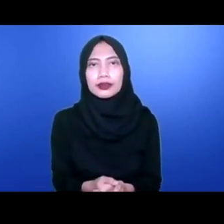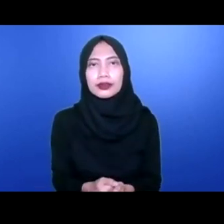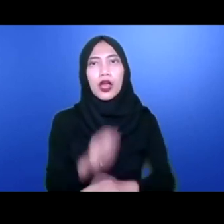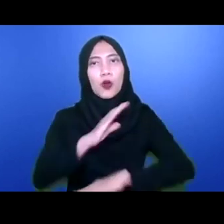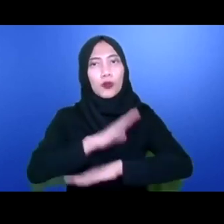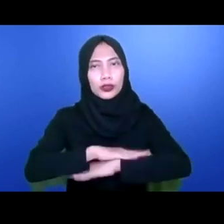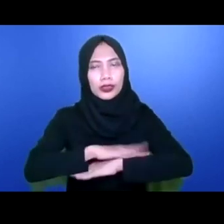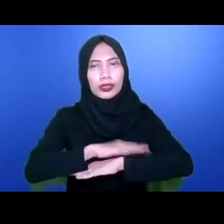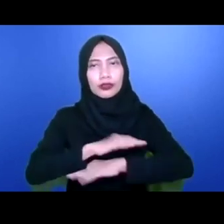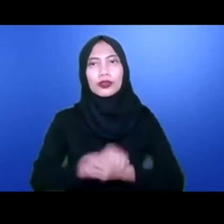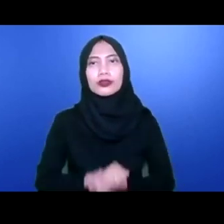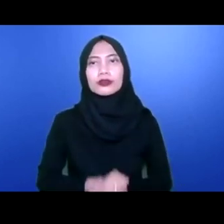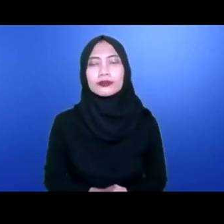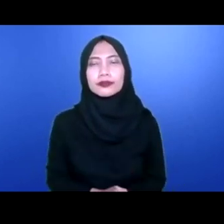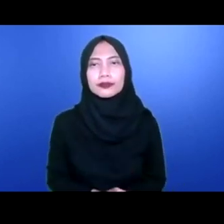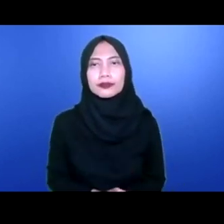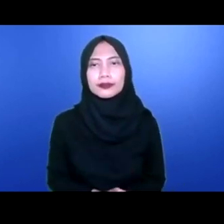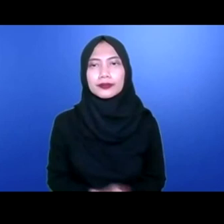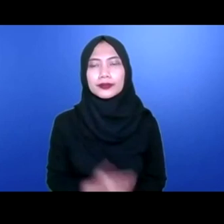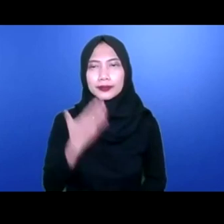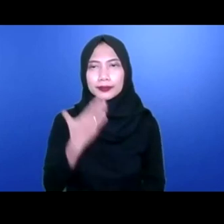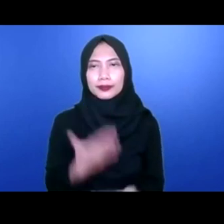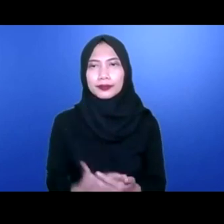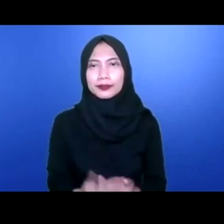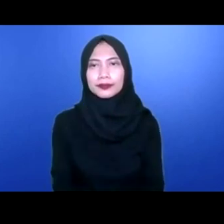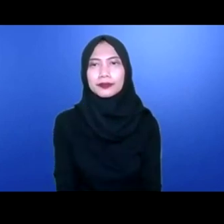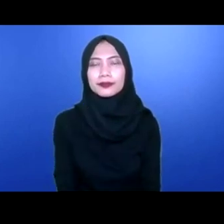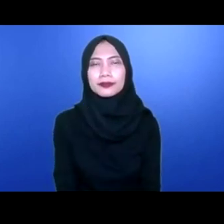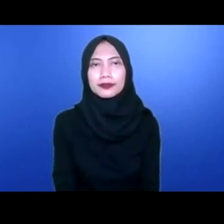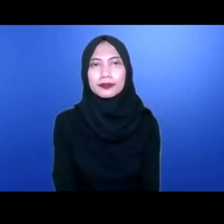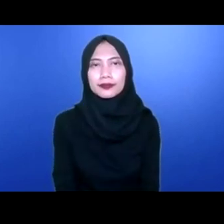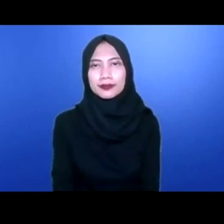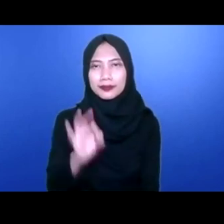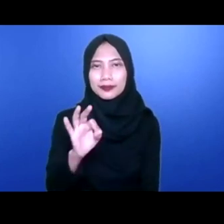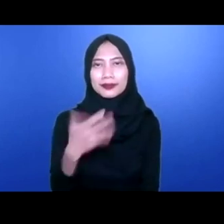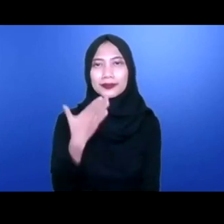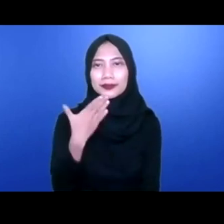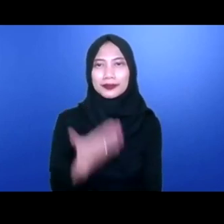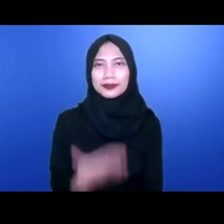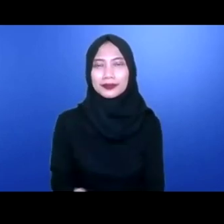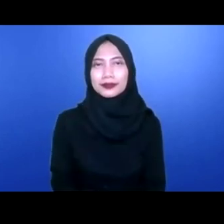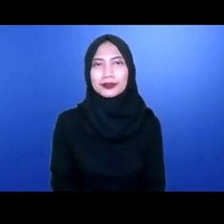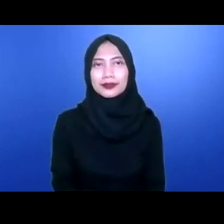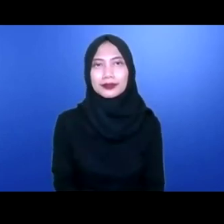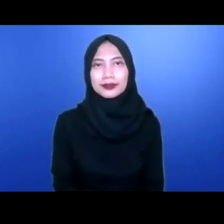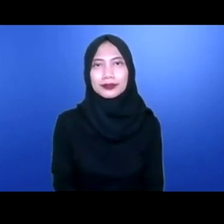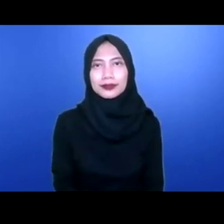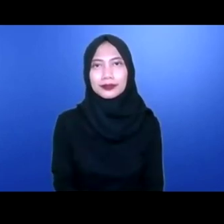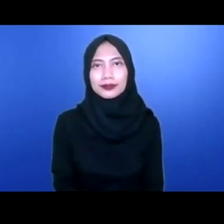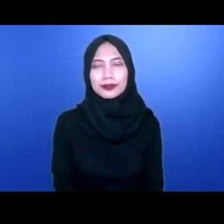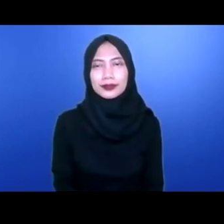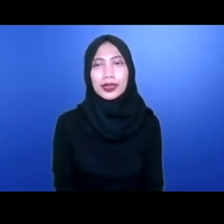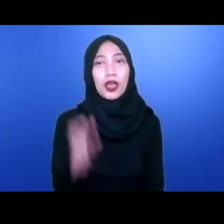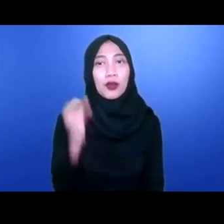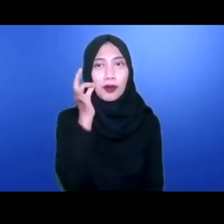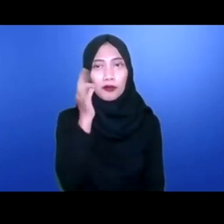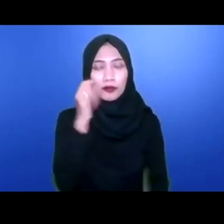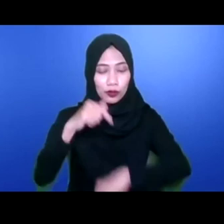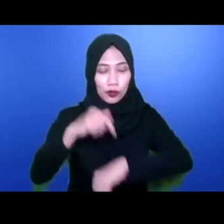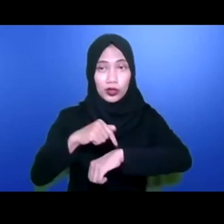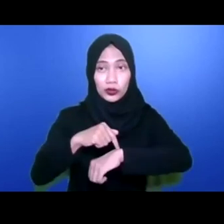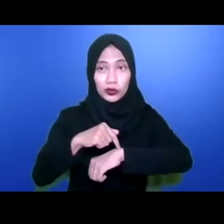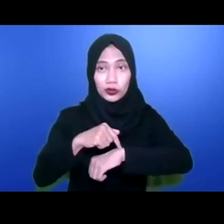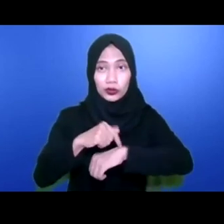untuk acara. Terima kasih. Baik, terima kasih. Mohon maaf karena keterbatasan waktu, kami tidak